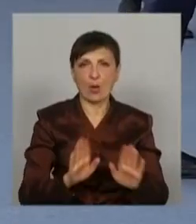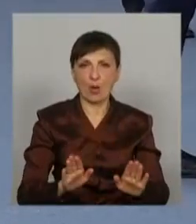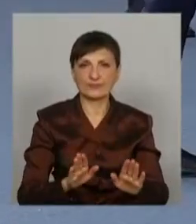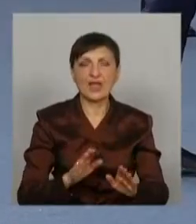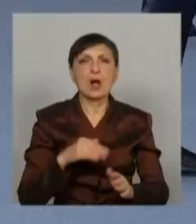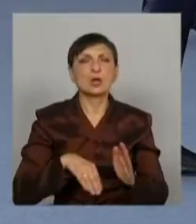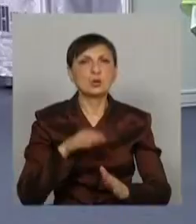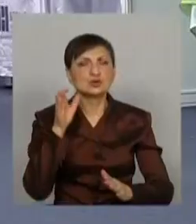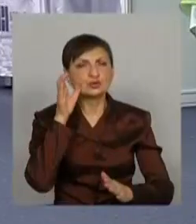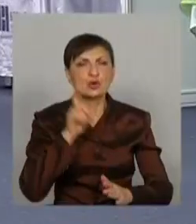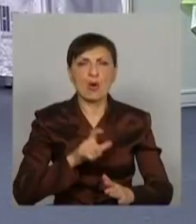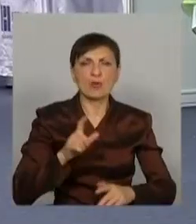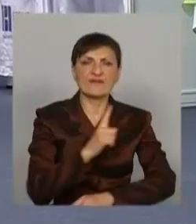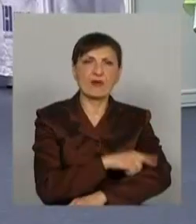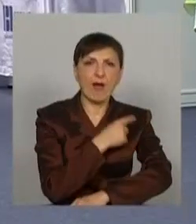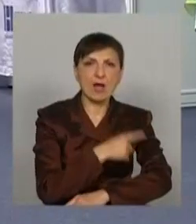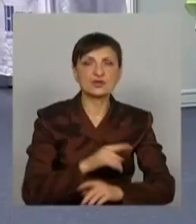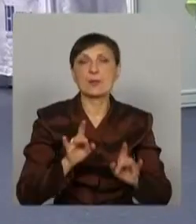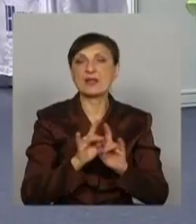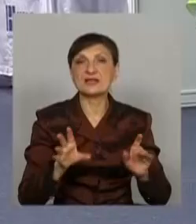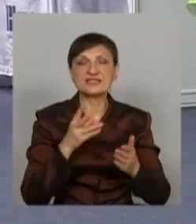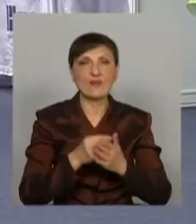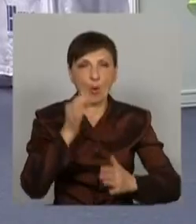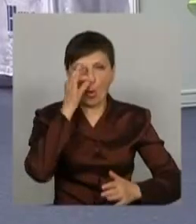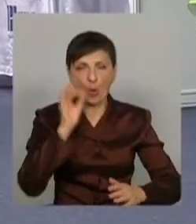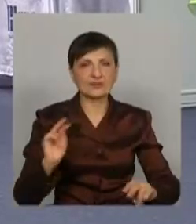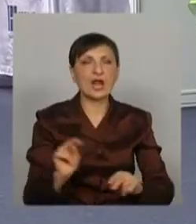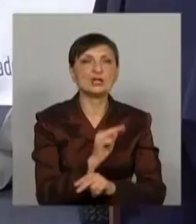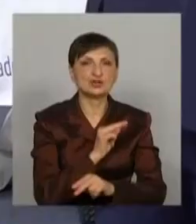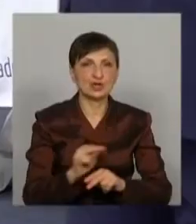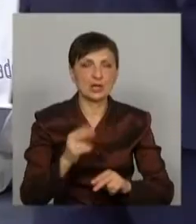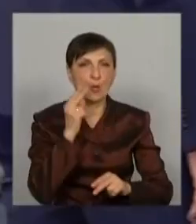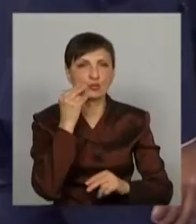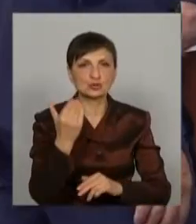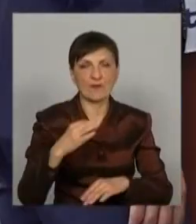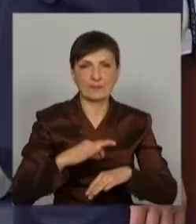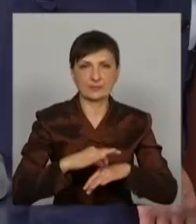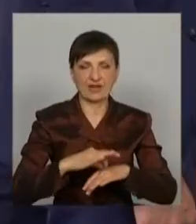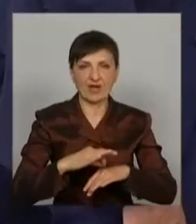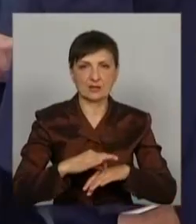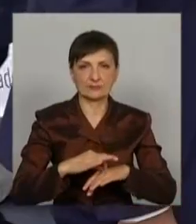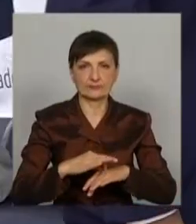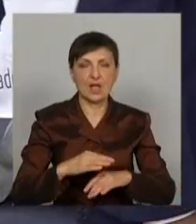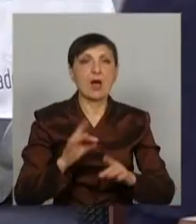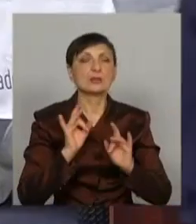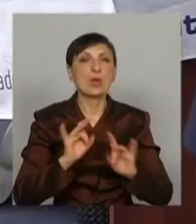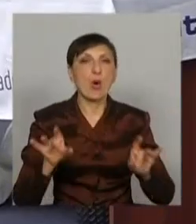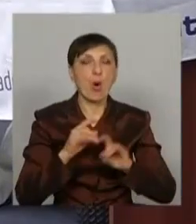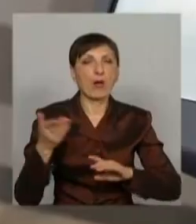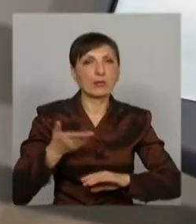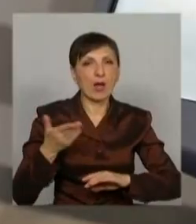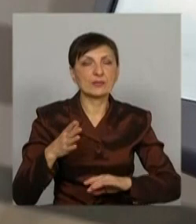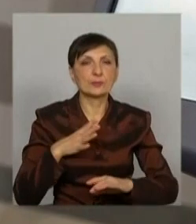отечественные урологи и андрологи поделились своим опытом лечения тех или иных мужских недугов слову доклада экспертов были